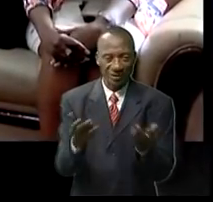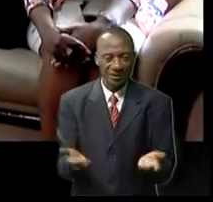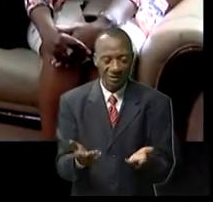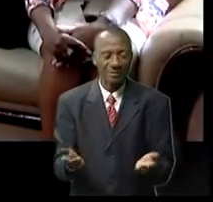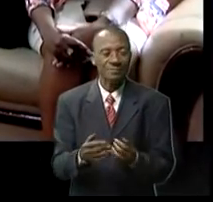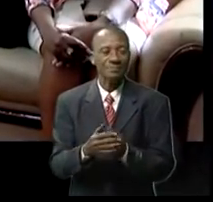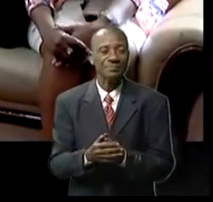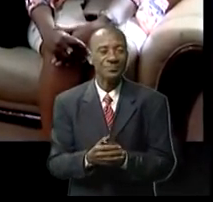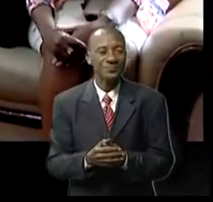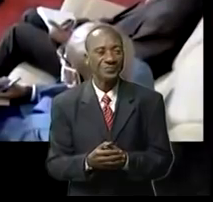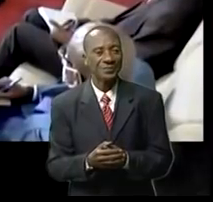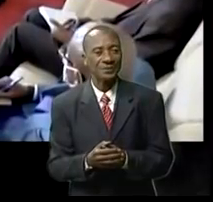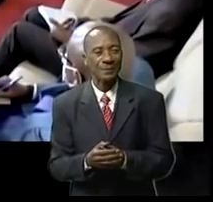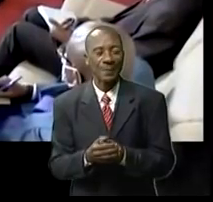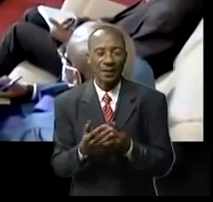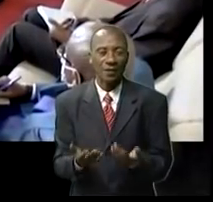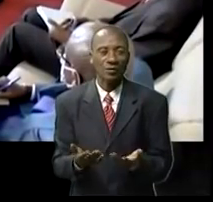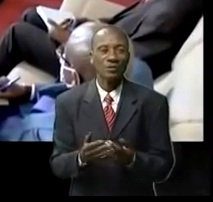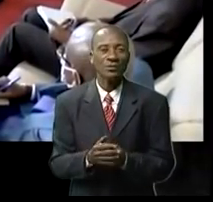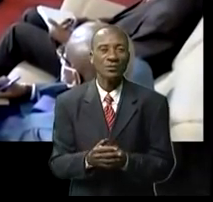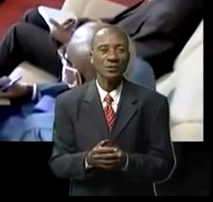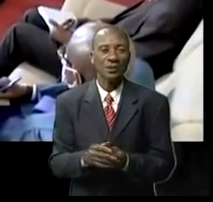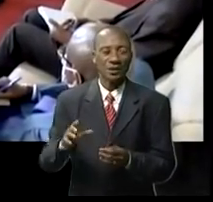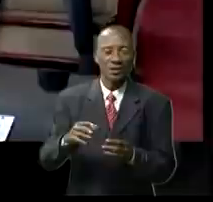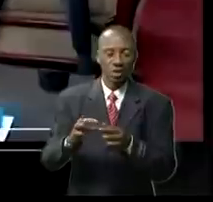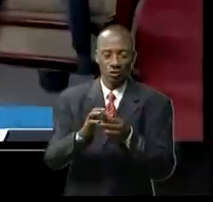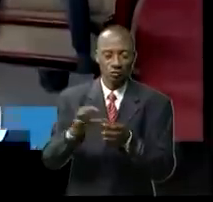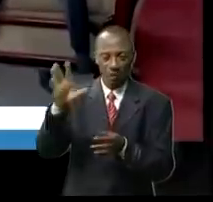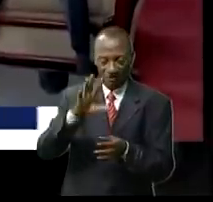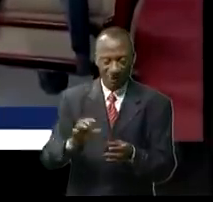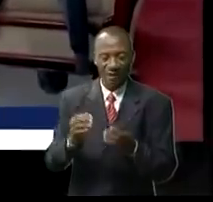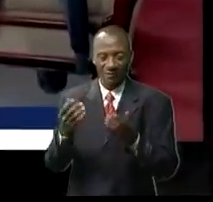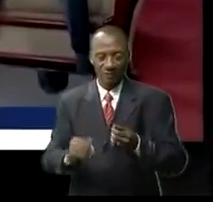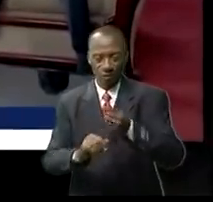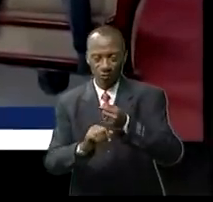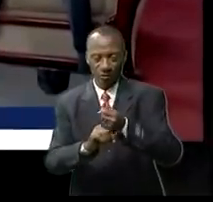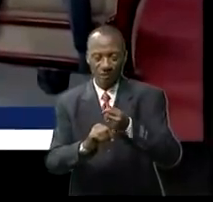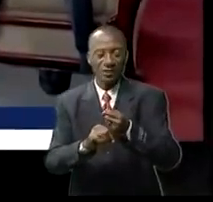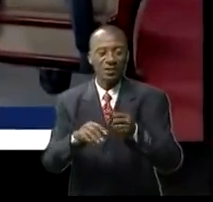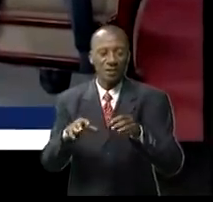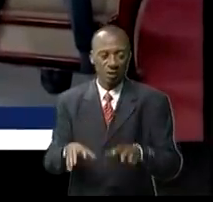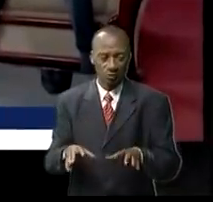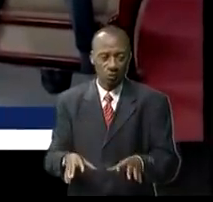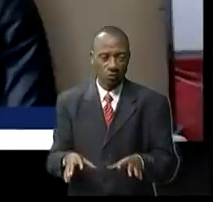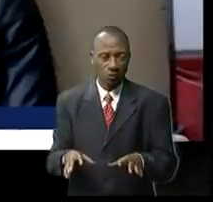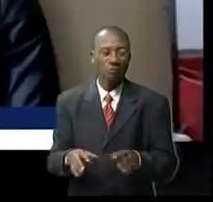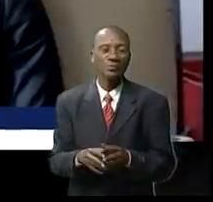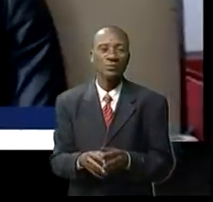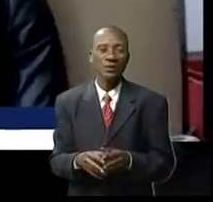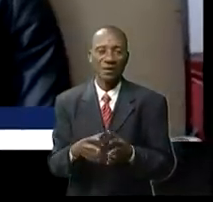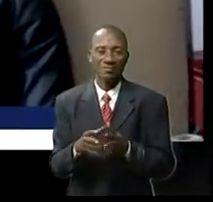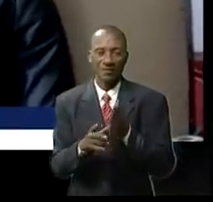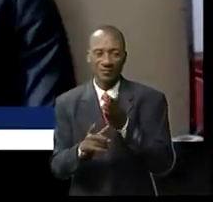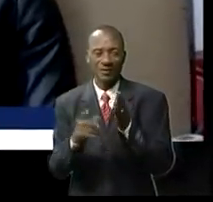fructueux autour de cette aide humanitaire apportée par l'Union africaine à la République démocratique du Congo, les hôtes du vice-ministre Samia Doubango